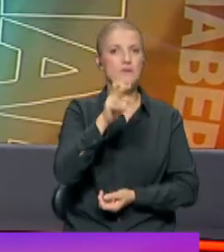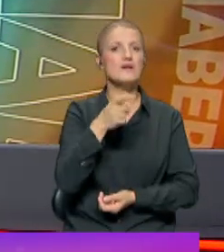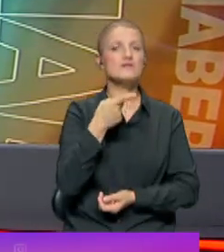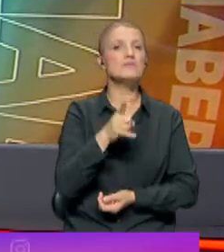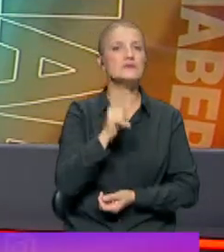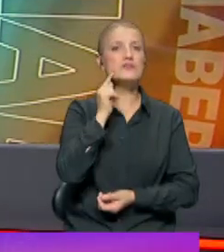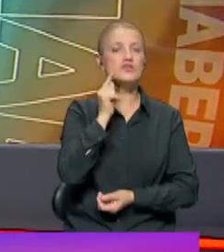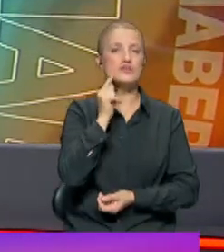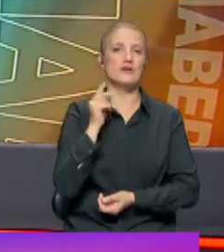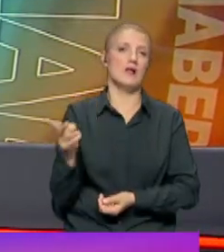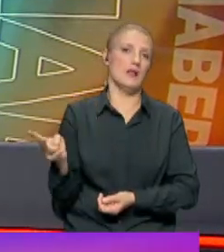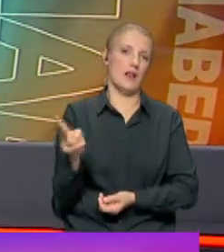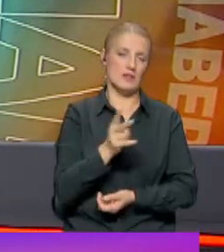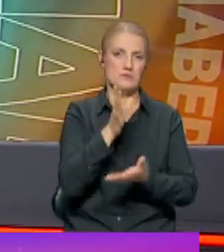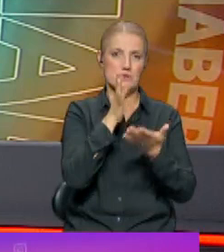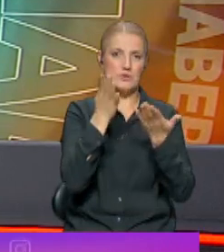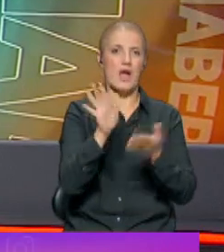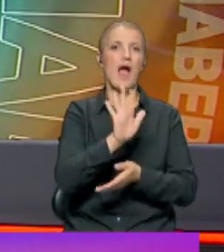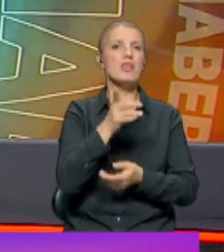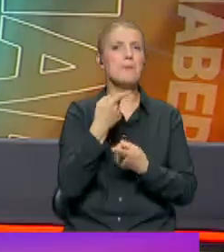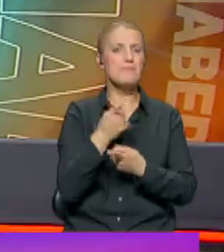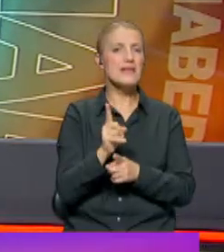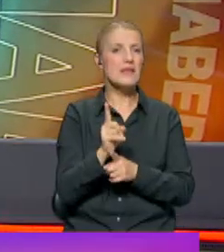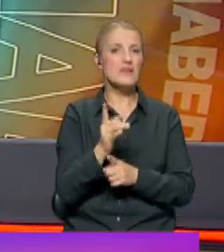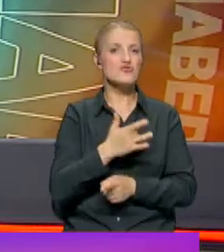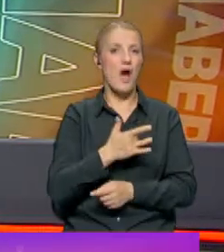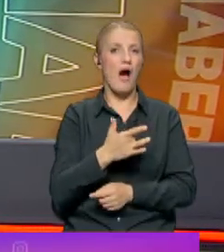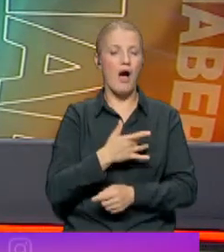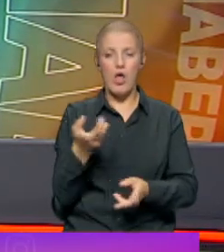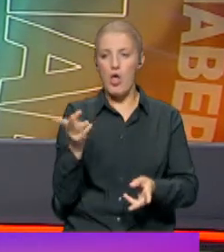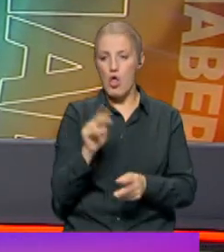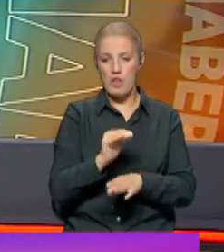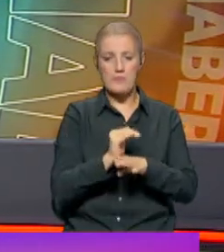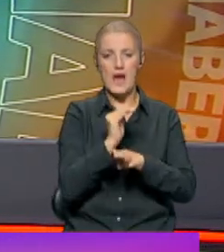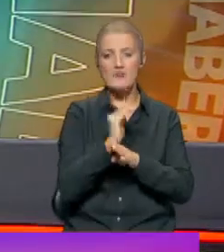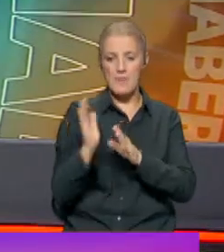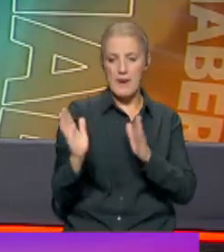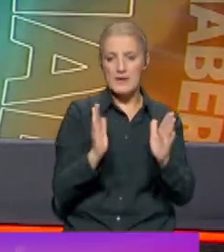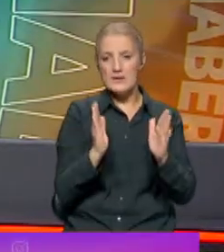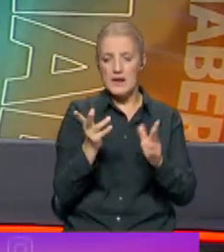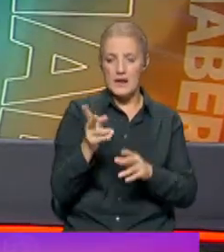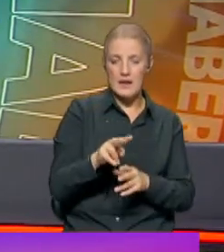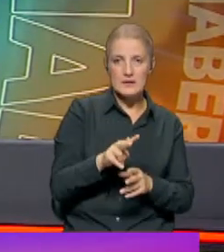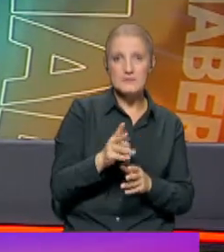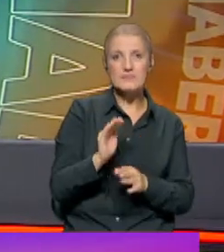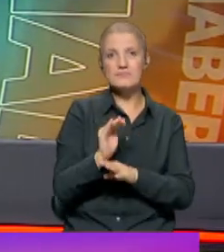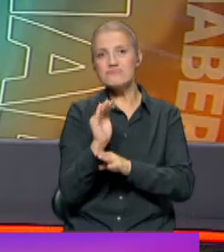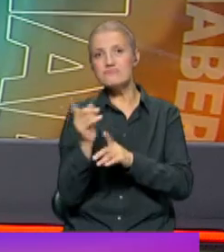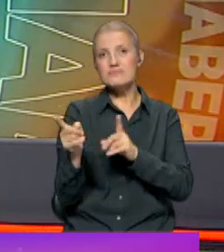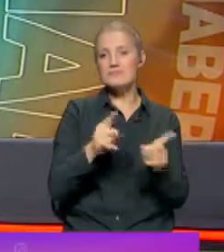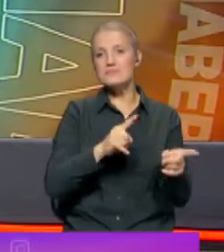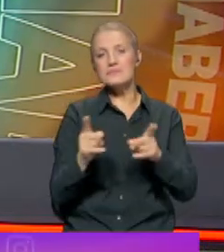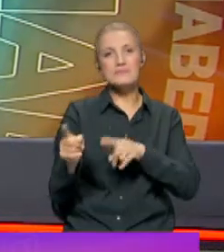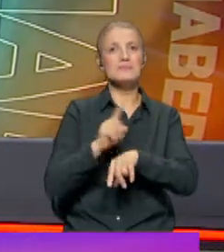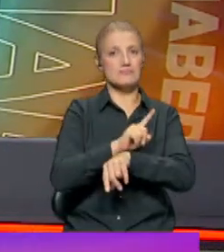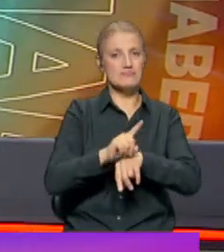Can yitirildi sevgili izleyenler 50 bine yakın Can Ölümle yaşam arasında saatlerce Belki de enkaz altında kalarak gitti